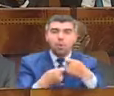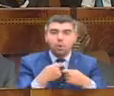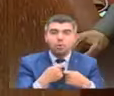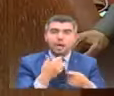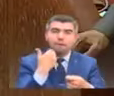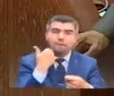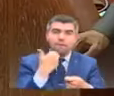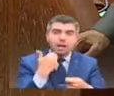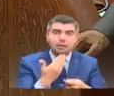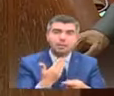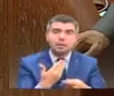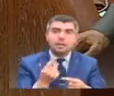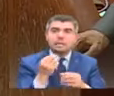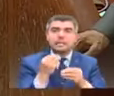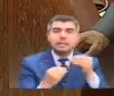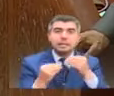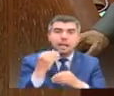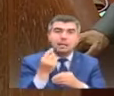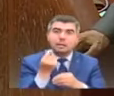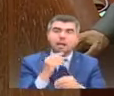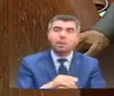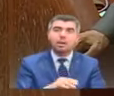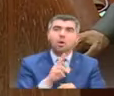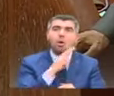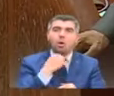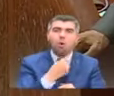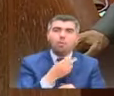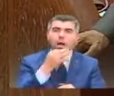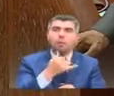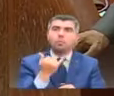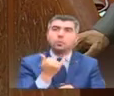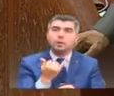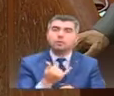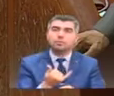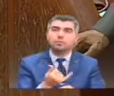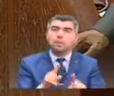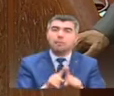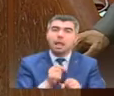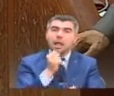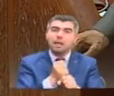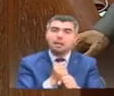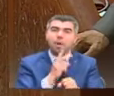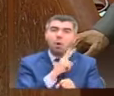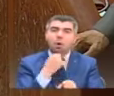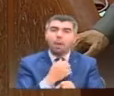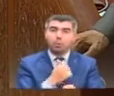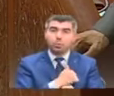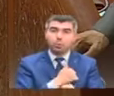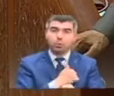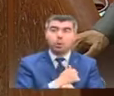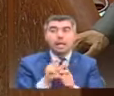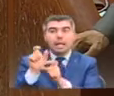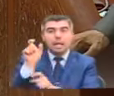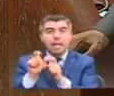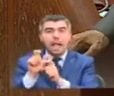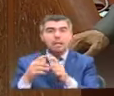الفاسدة، إلا تيزيد في الأسعار. إذا الحكومة غتقوم بواجبها، ولكن تنقول العمل الحكومة غير كافي، خاص المواطن